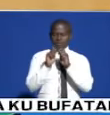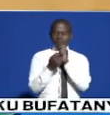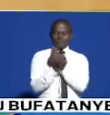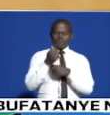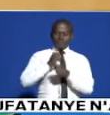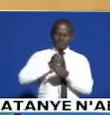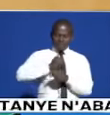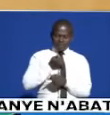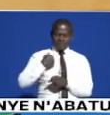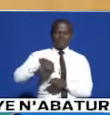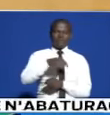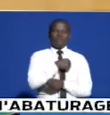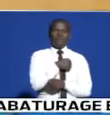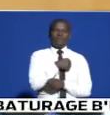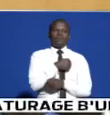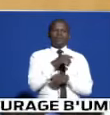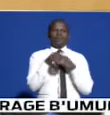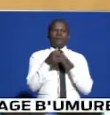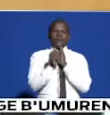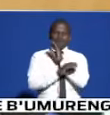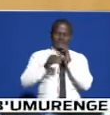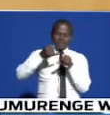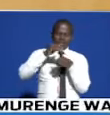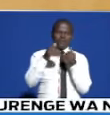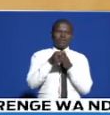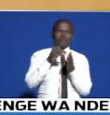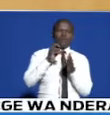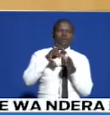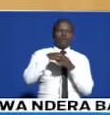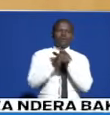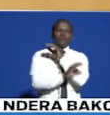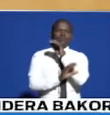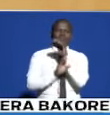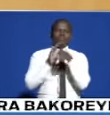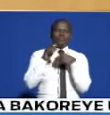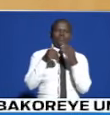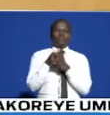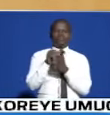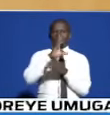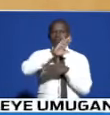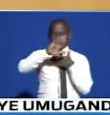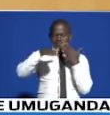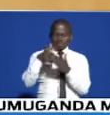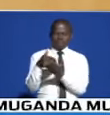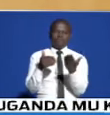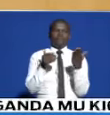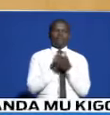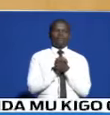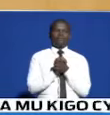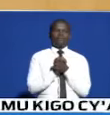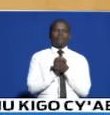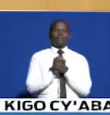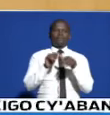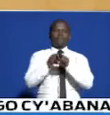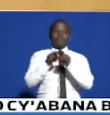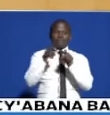yacu yaba imiyoborere mu bihugu imbere yaba mu miyoborere ku rwego rw'umugabane wacu. Nk'uko